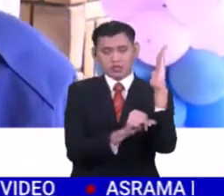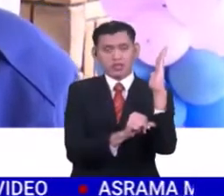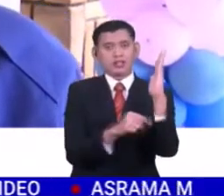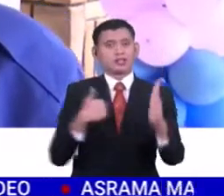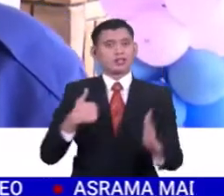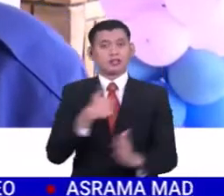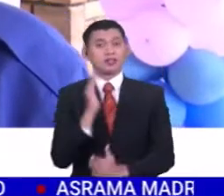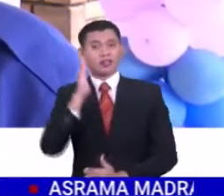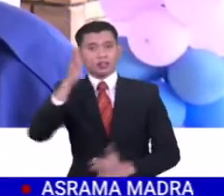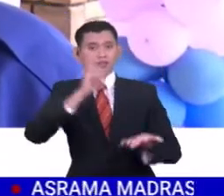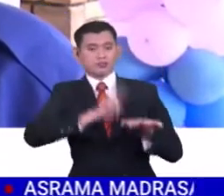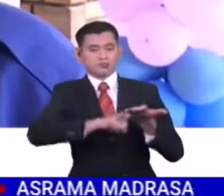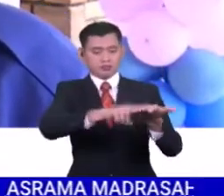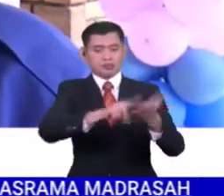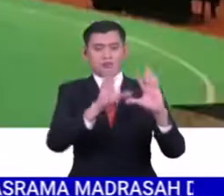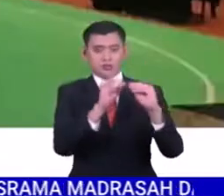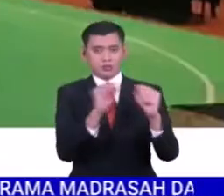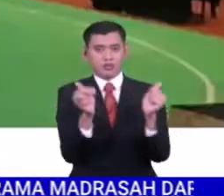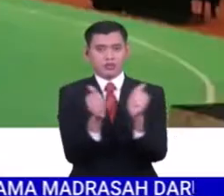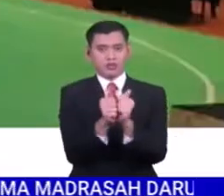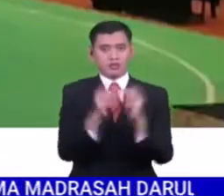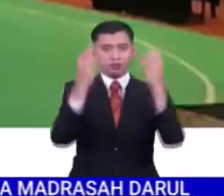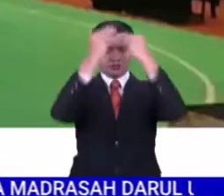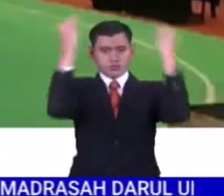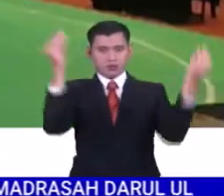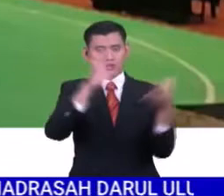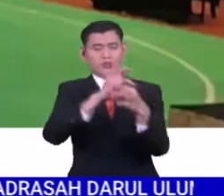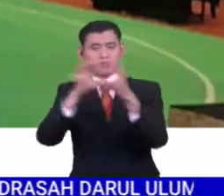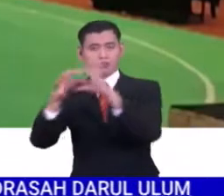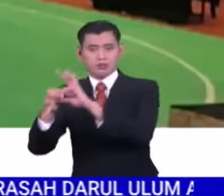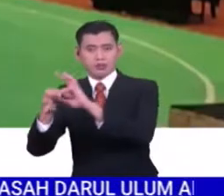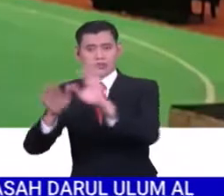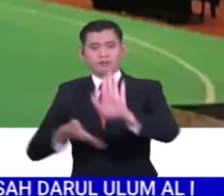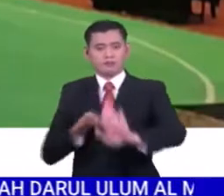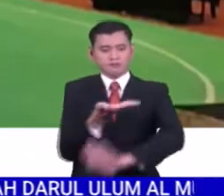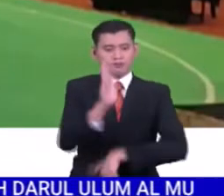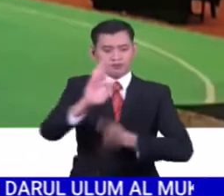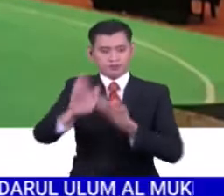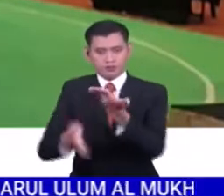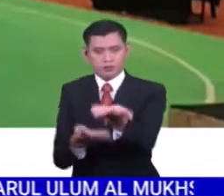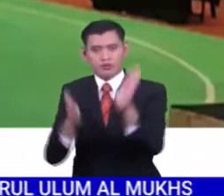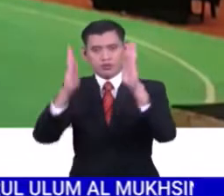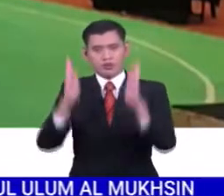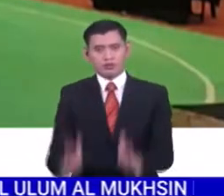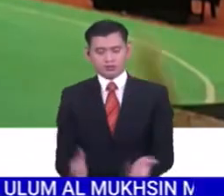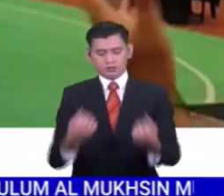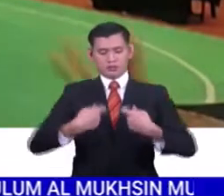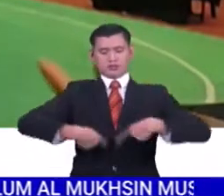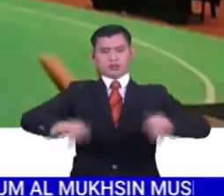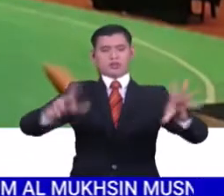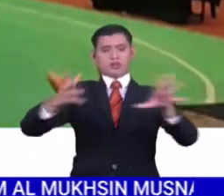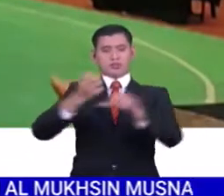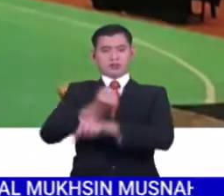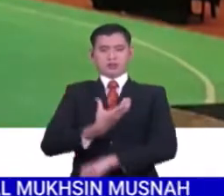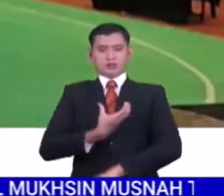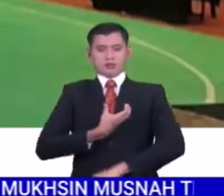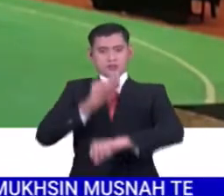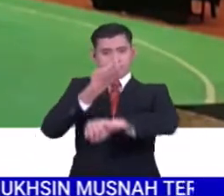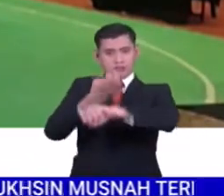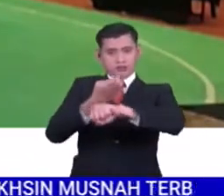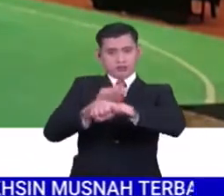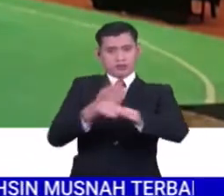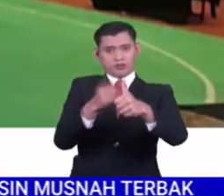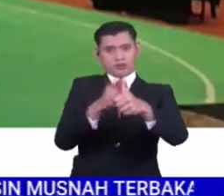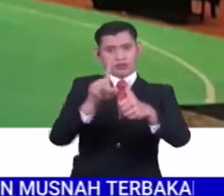adakan perbincangan dengan Majlis Olimpik Malaysia. Menurut beliau, antara pesilat yang dilihat berpeluang cerah meraih pingat emas antaranya